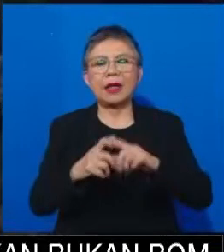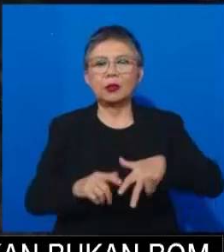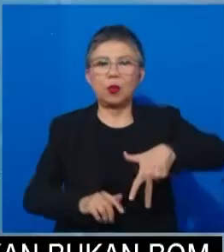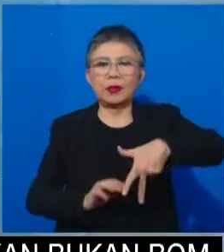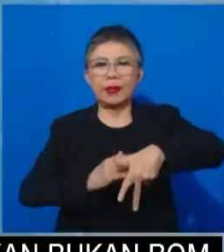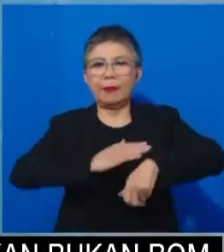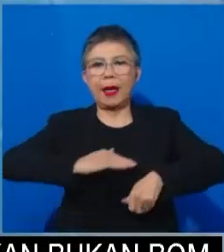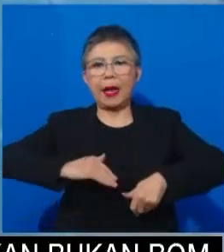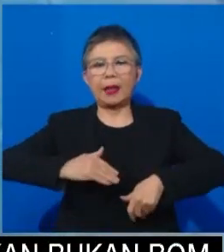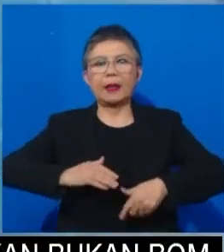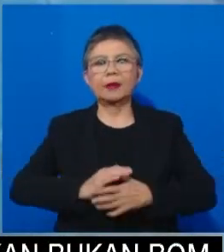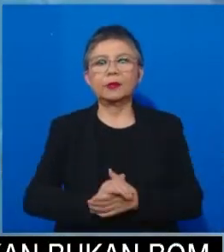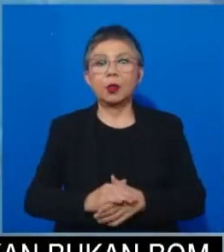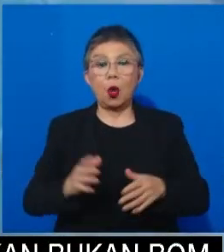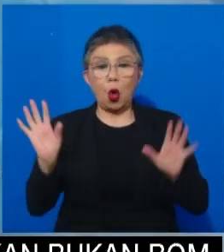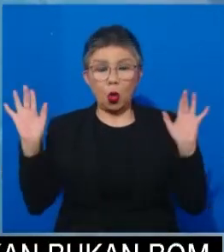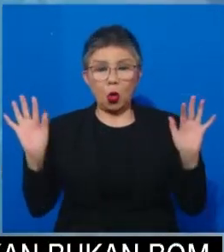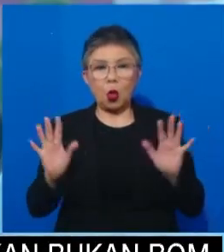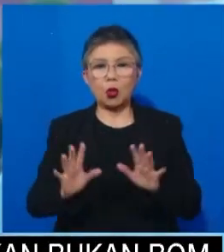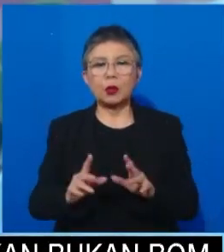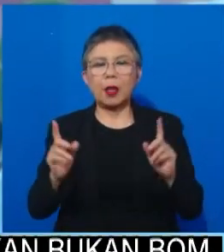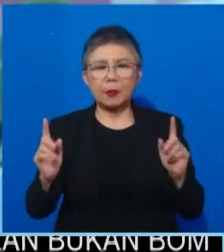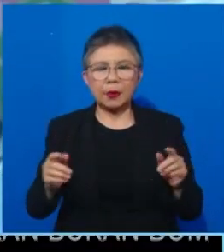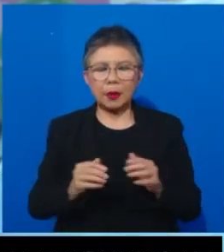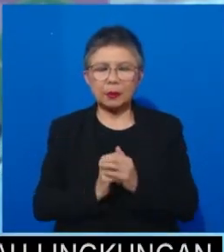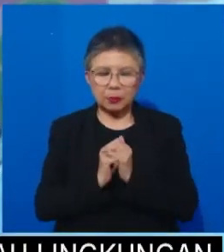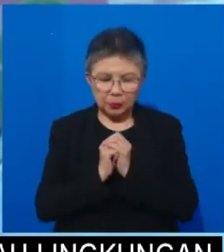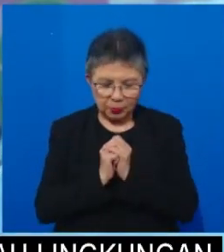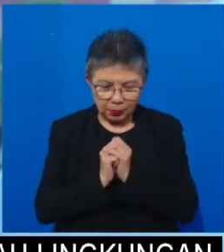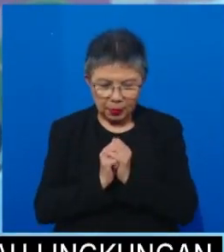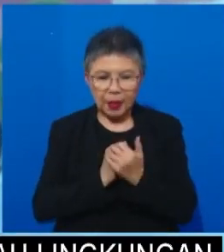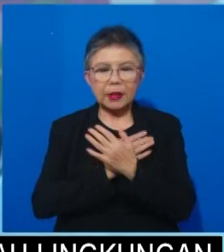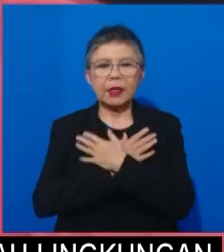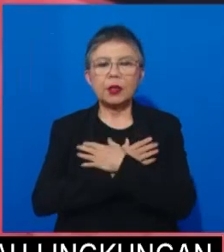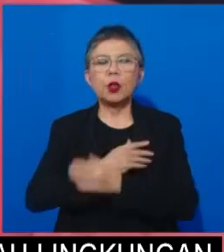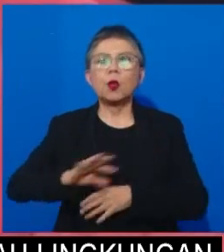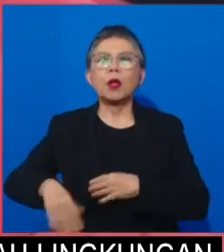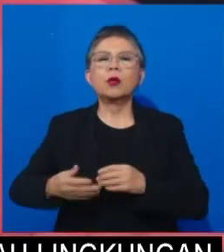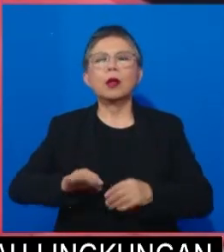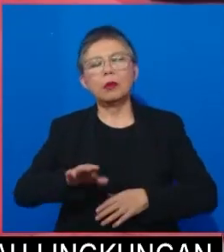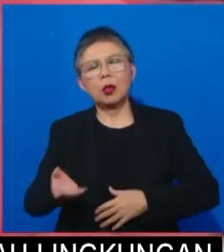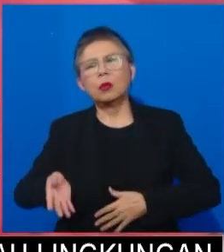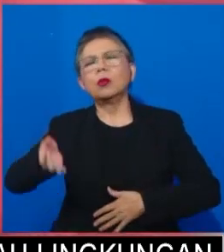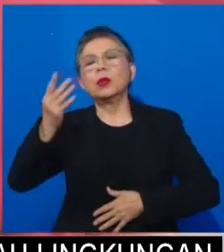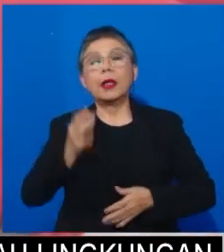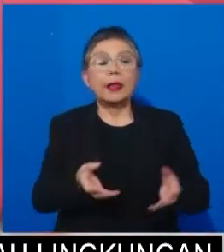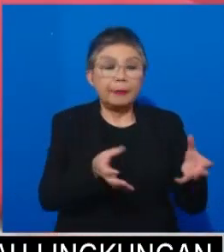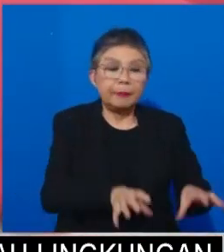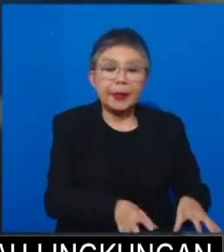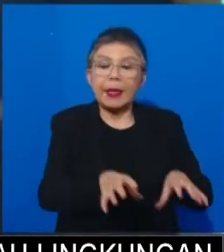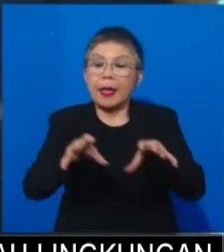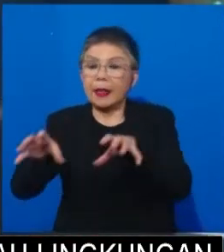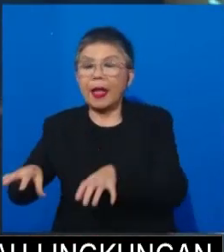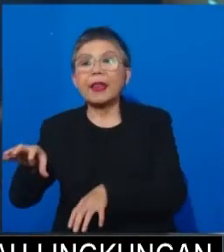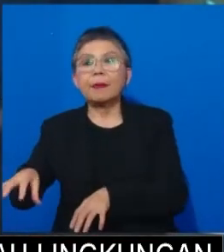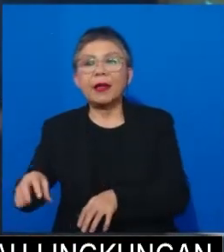Barat. Ribuan warga melangsungkan ritual dengan hikmat saat melihat jasad keluarga mereka dipindahkan ke tempat